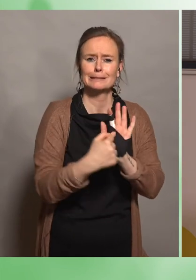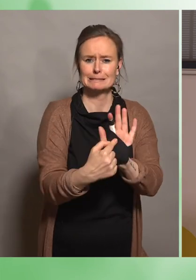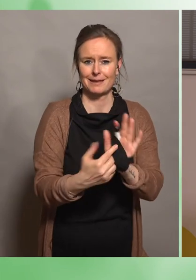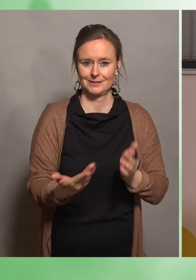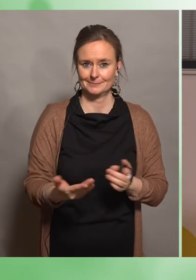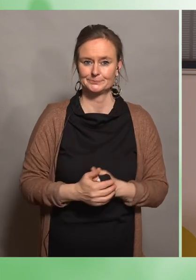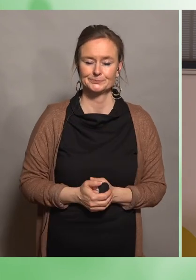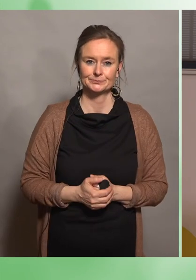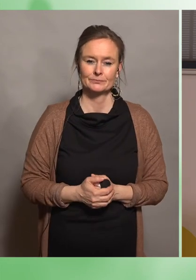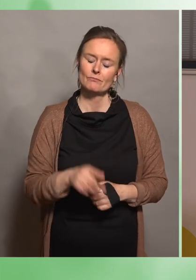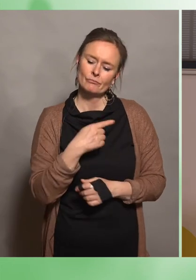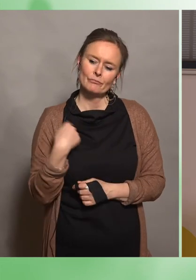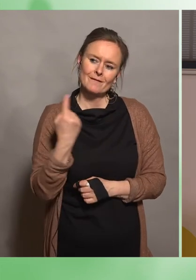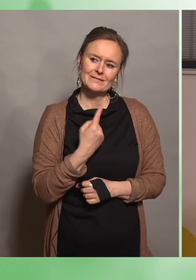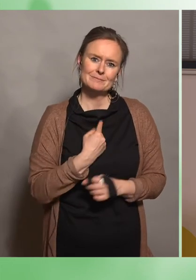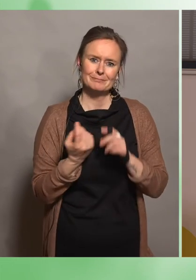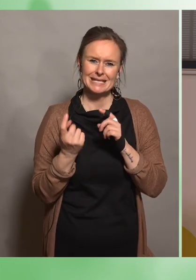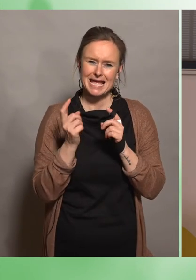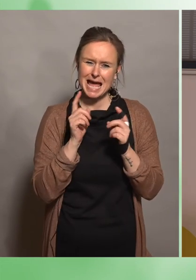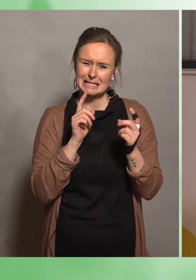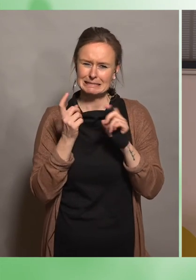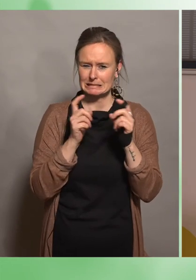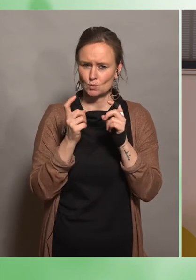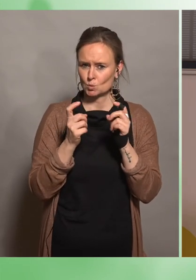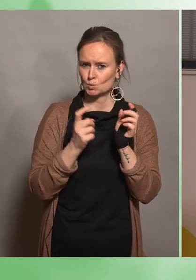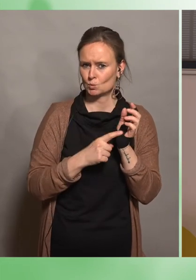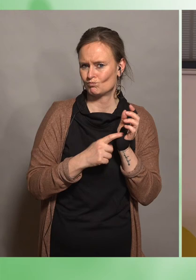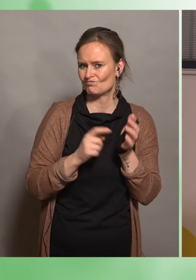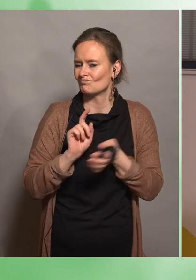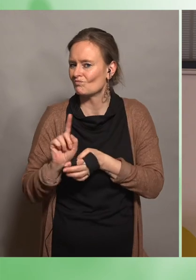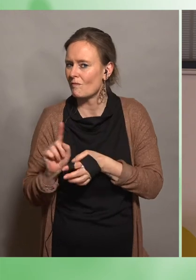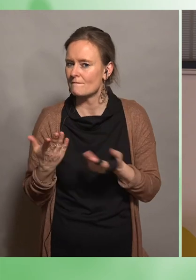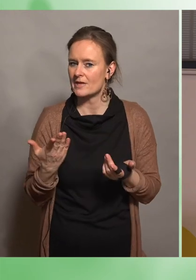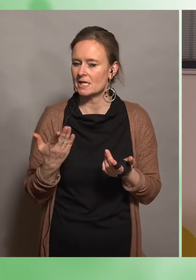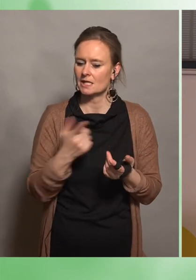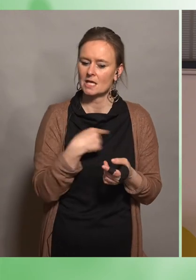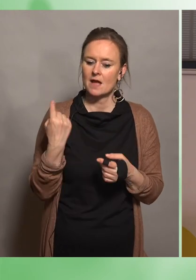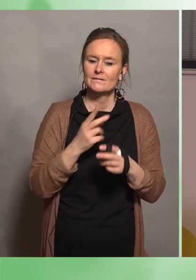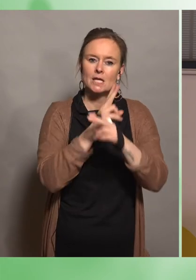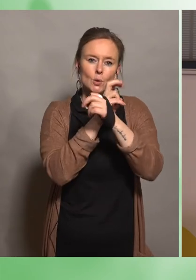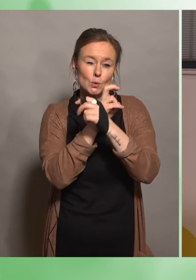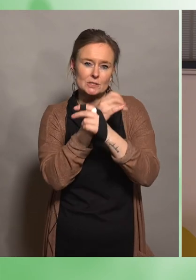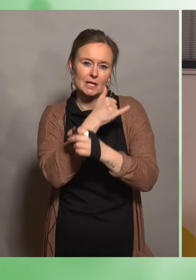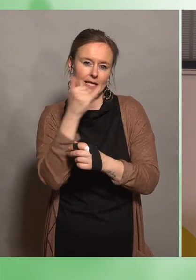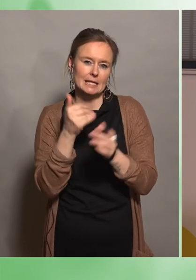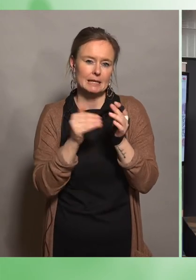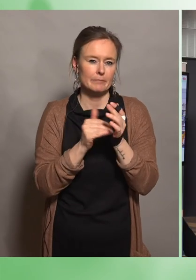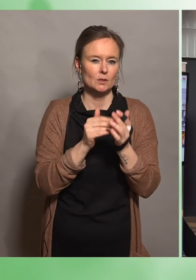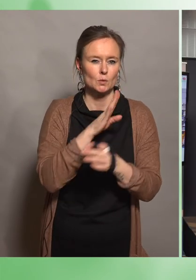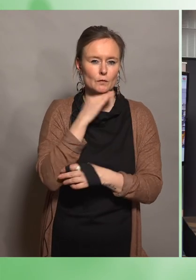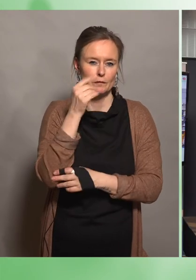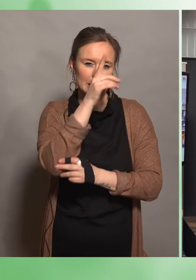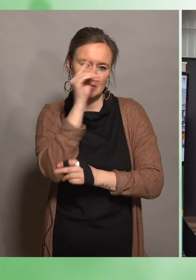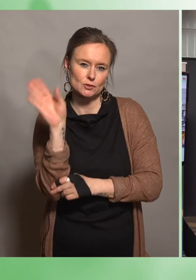Das, was mir in der Diskussion oft fehlt, ist, dass wir in Österreich halt immer noch dazu neigen, viele Menschen